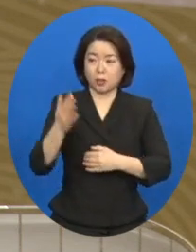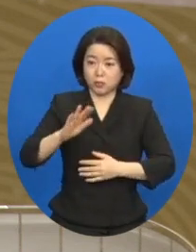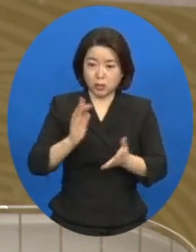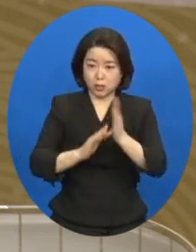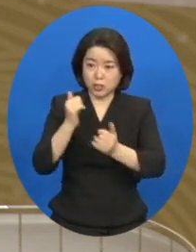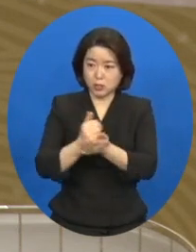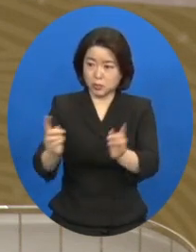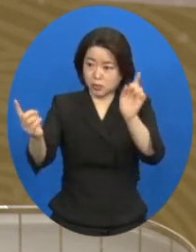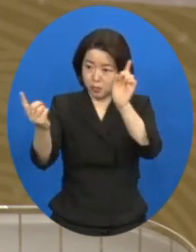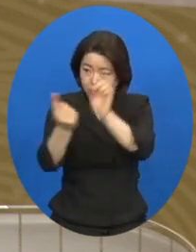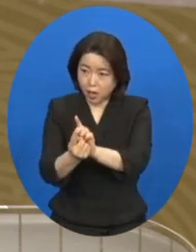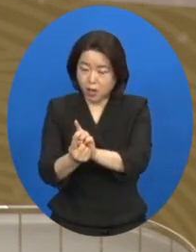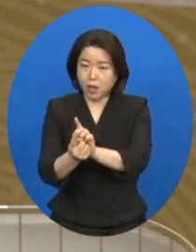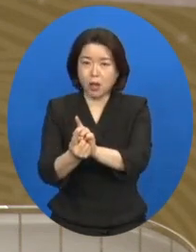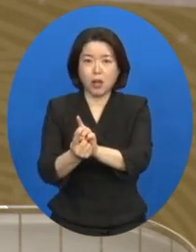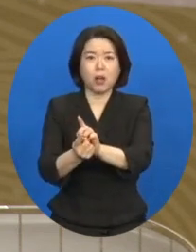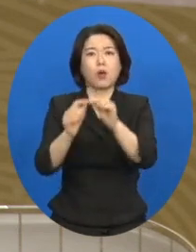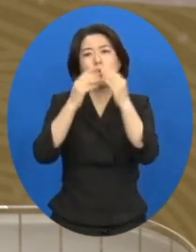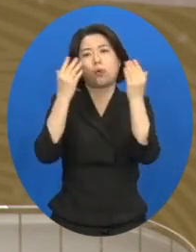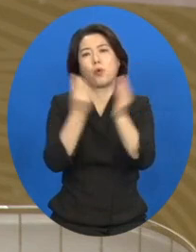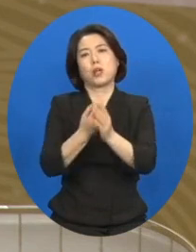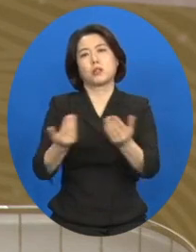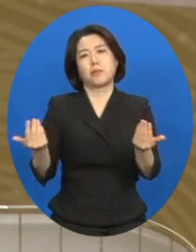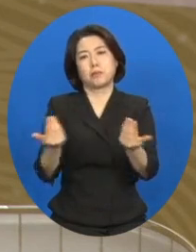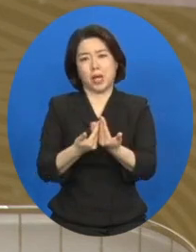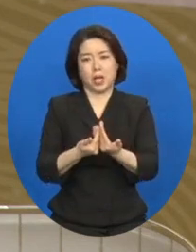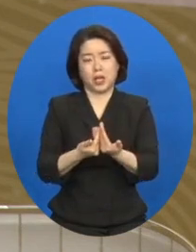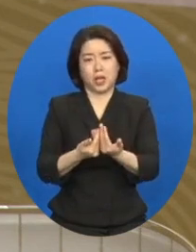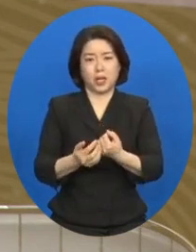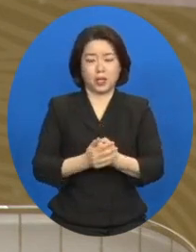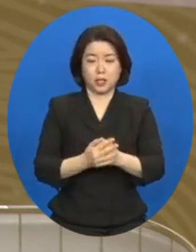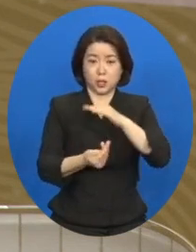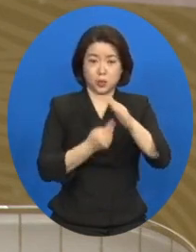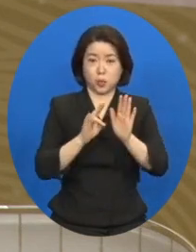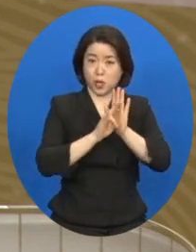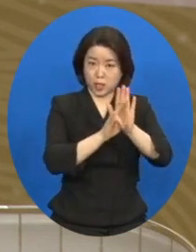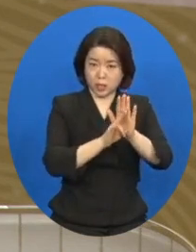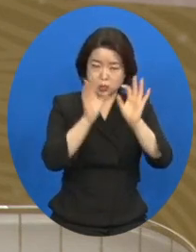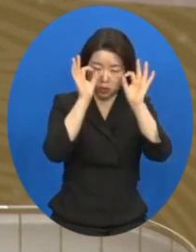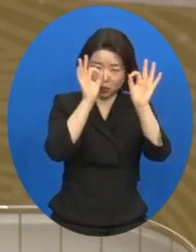보니까 완전히 반대였어요. 요한계시록에